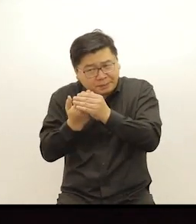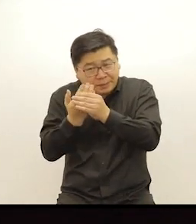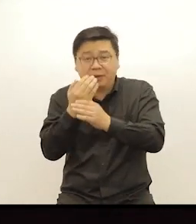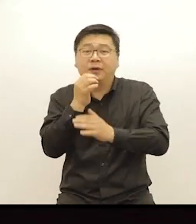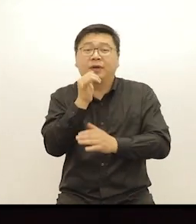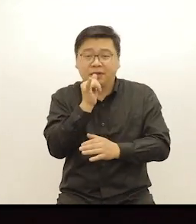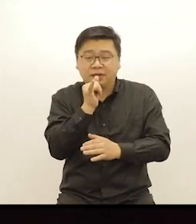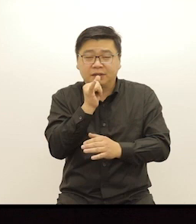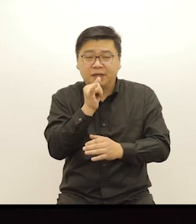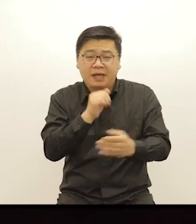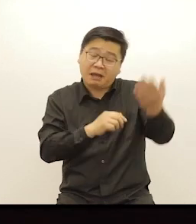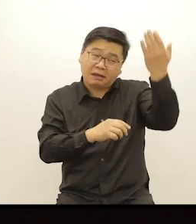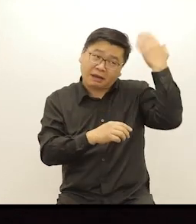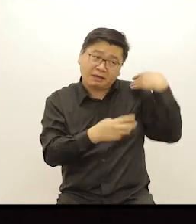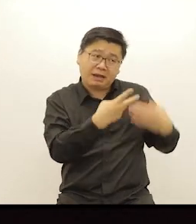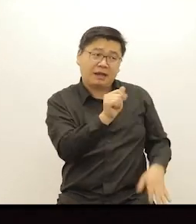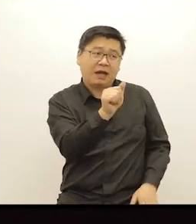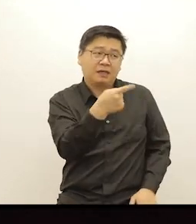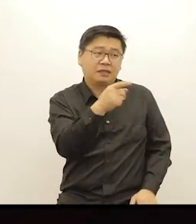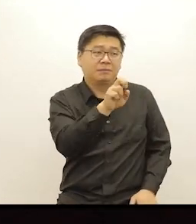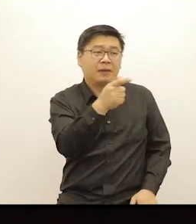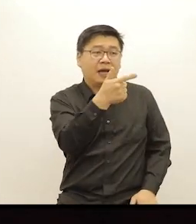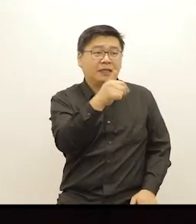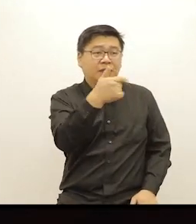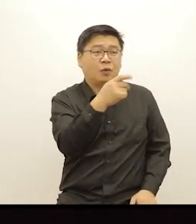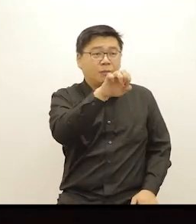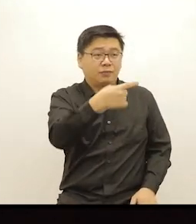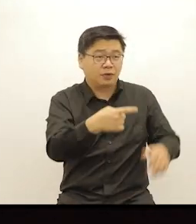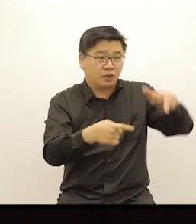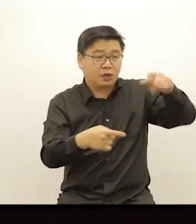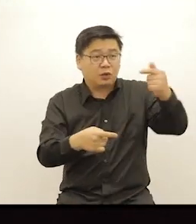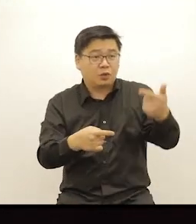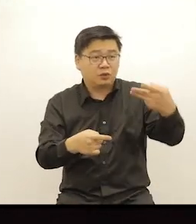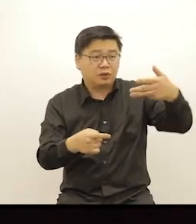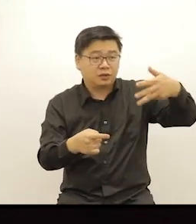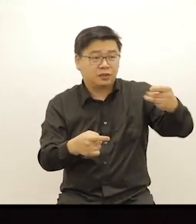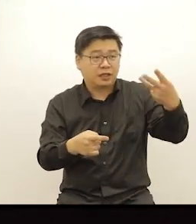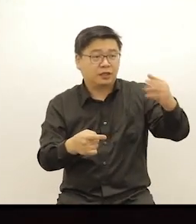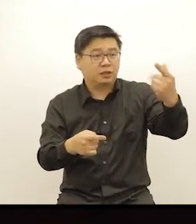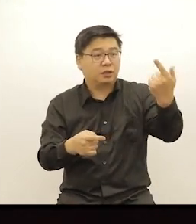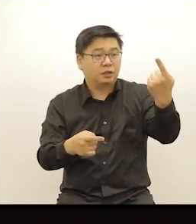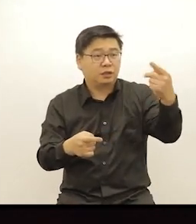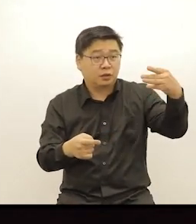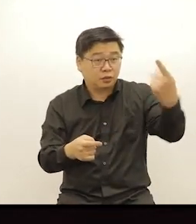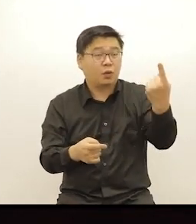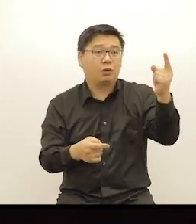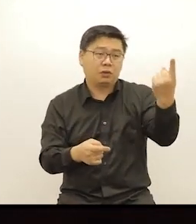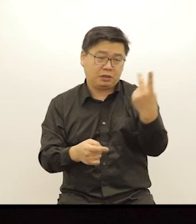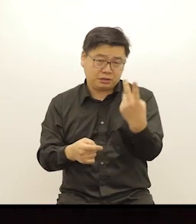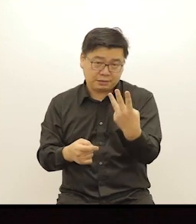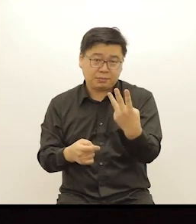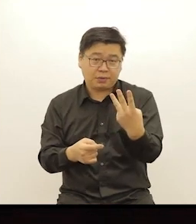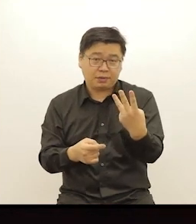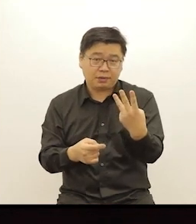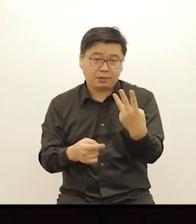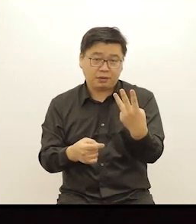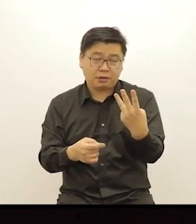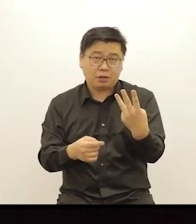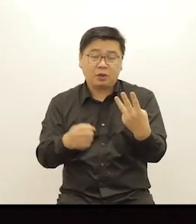시작했어요. 그전에도 뭐 라흐마니노프 콘체르토 1, 2, 3번 아니 뭐